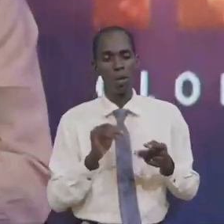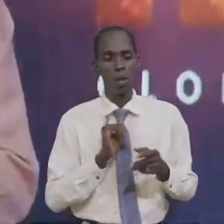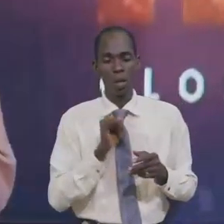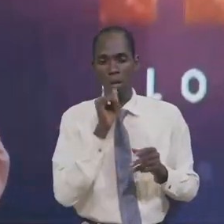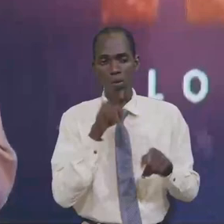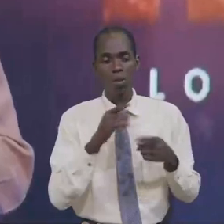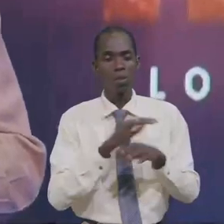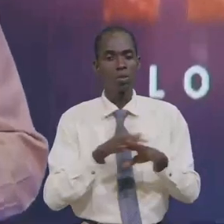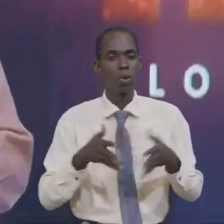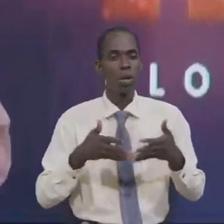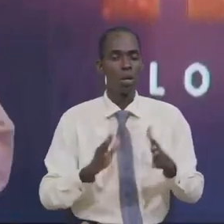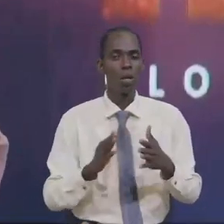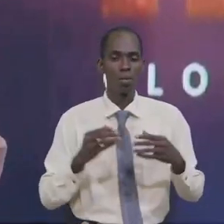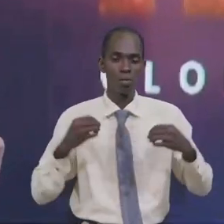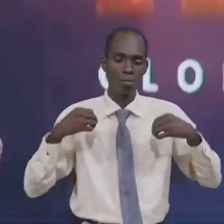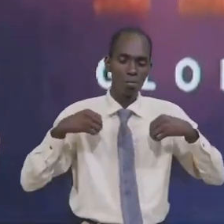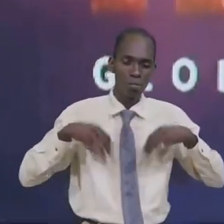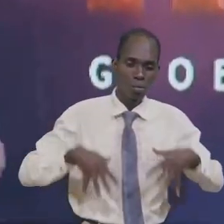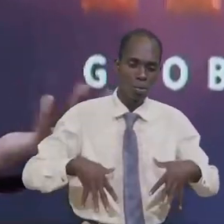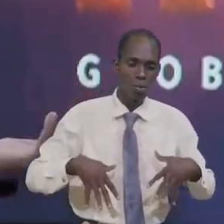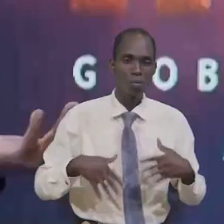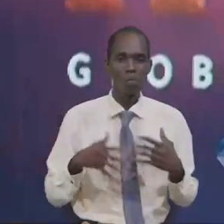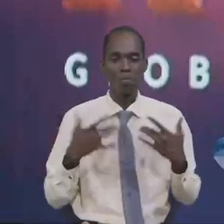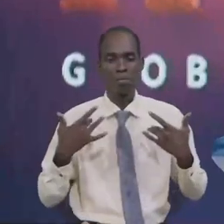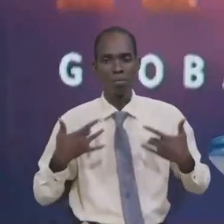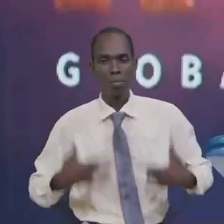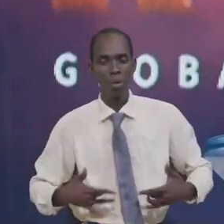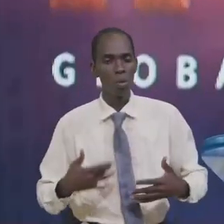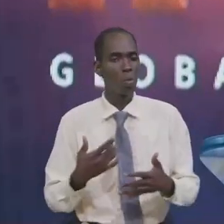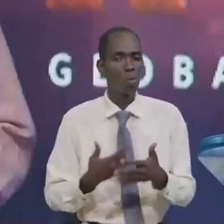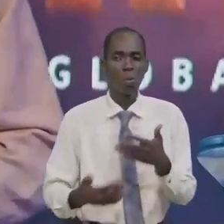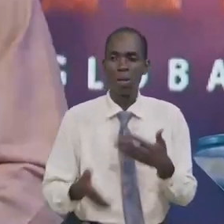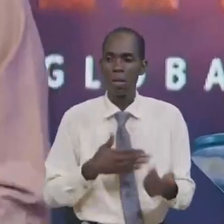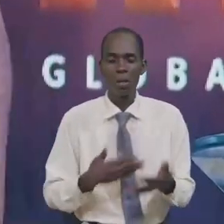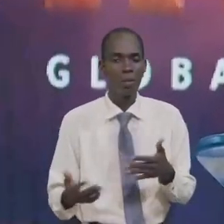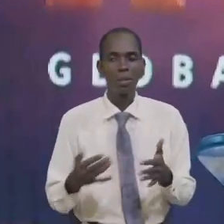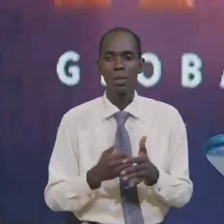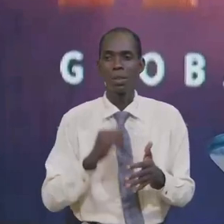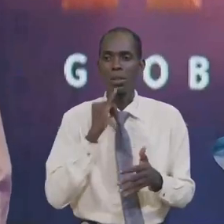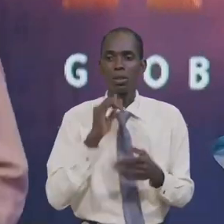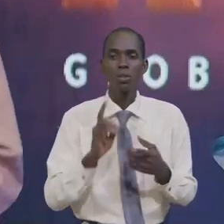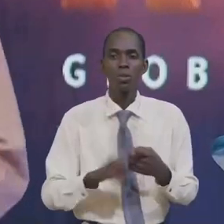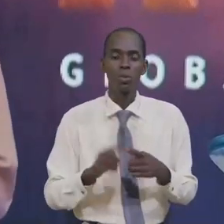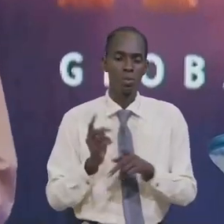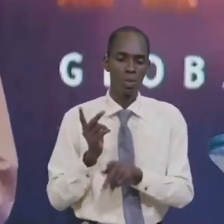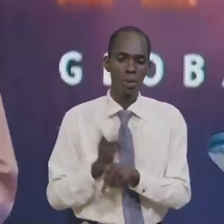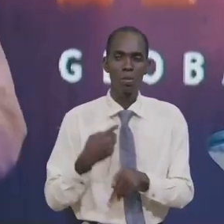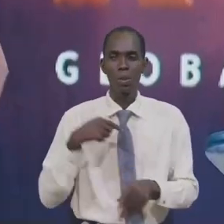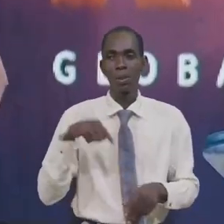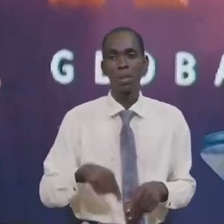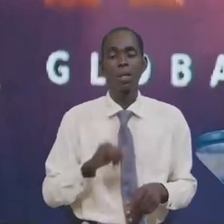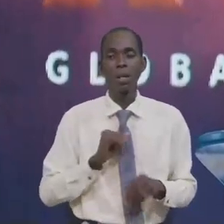découragement au désespoir ou quelque soit la chose de me retenir je continue à courir